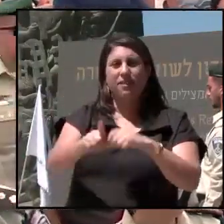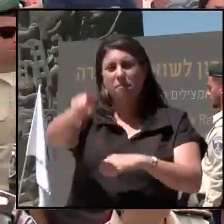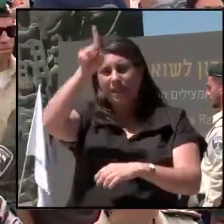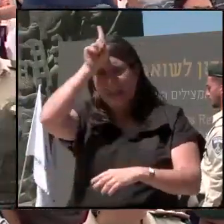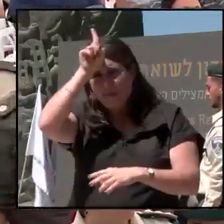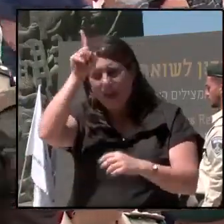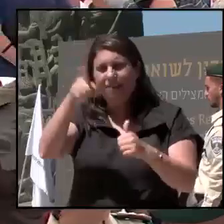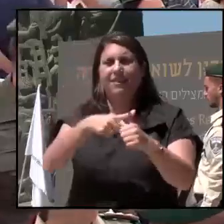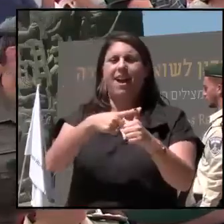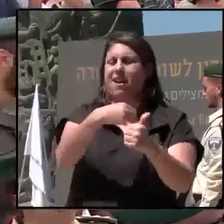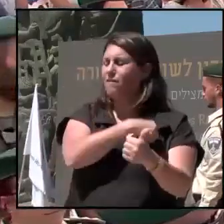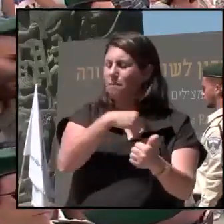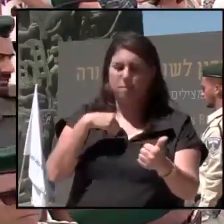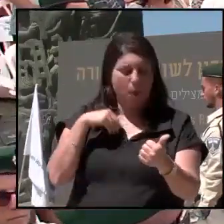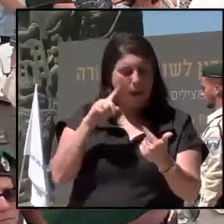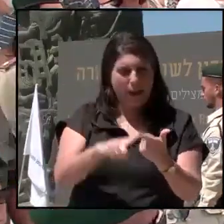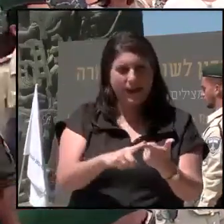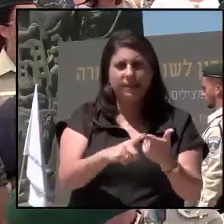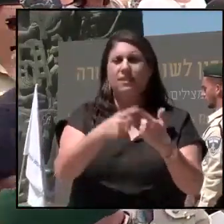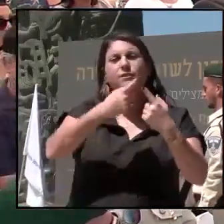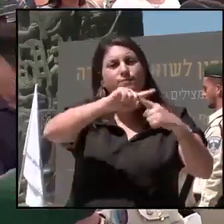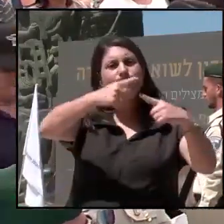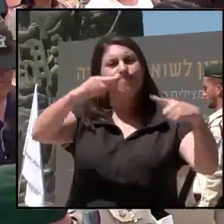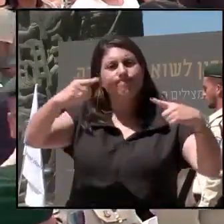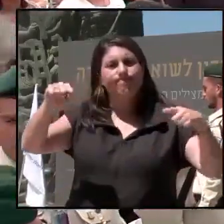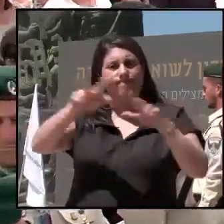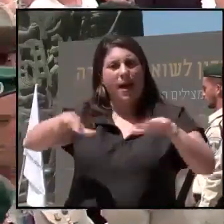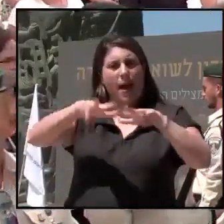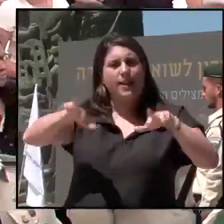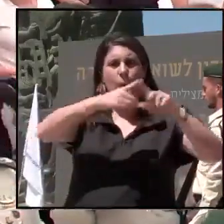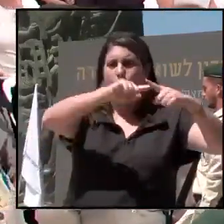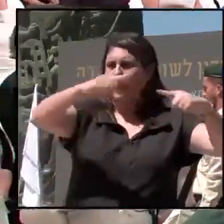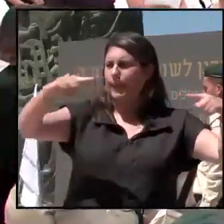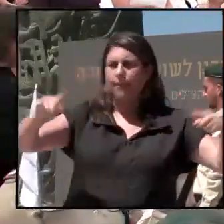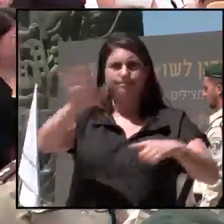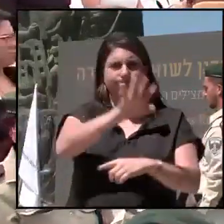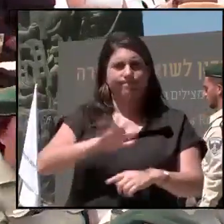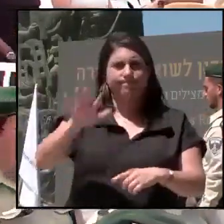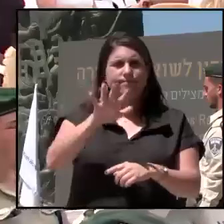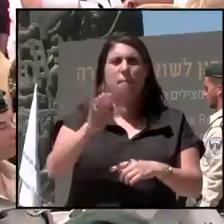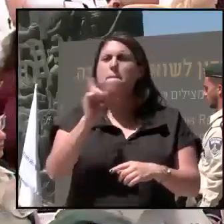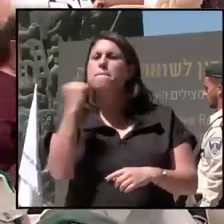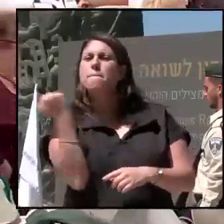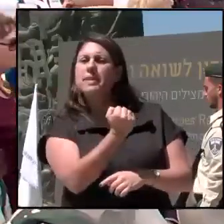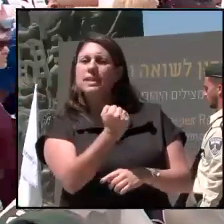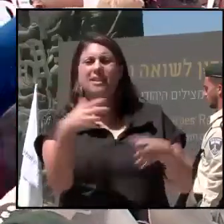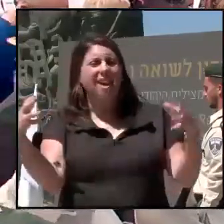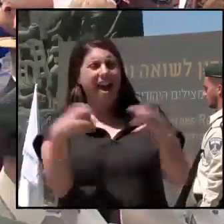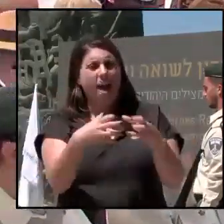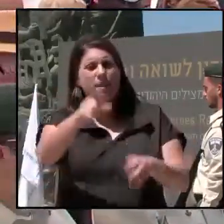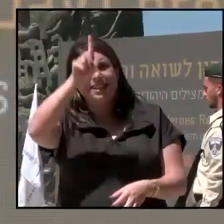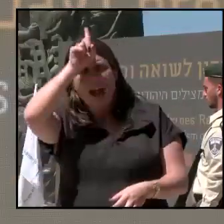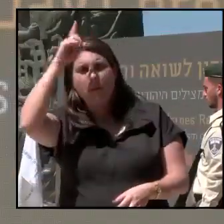בגרמניה ובפולין ובשאר ארצות, בידי עם המרצחים